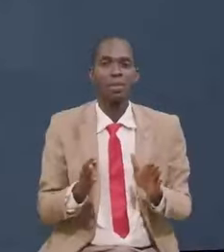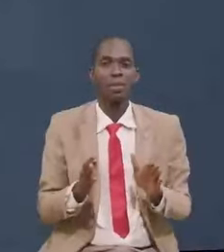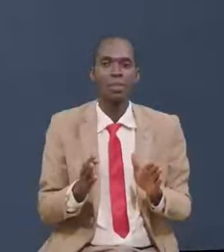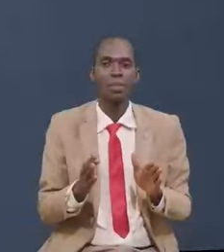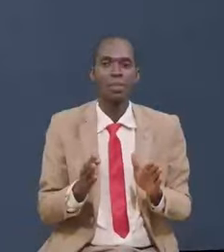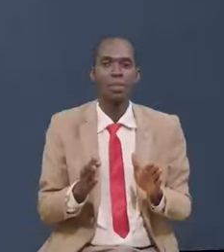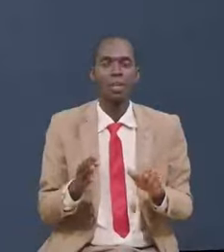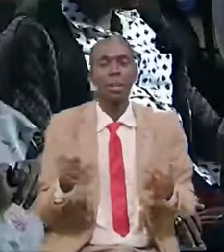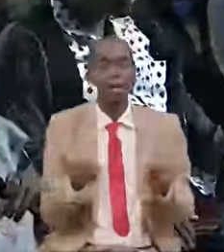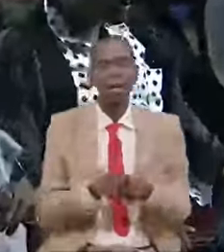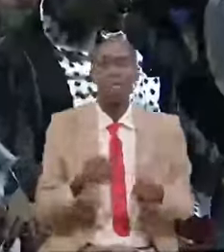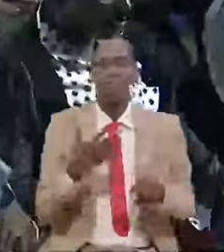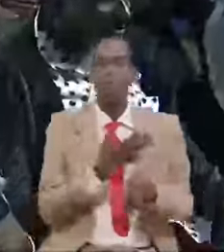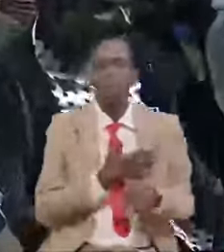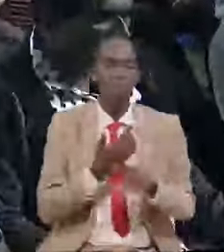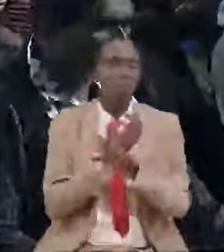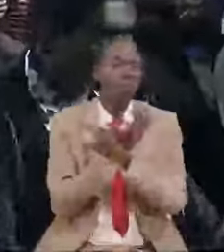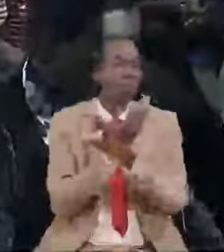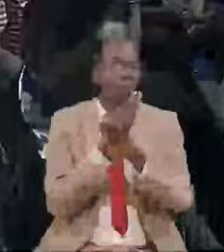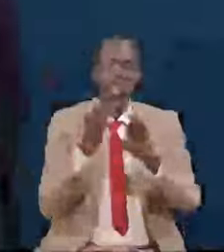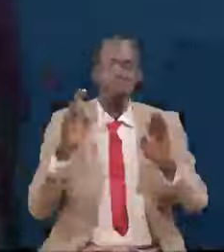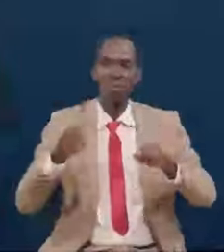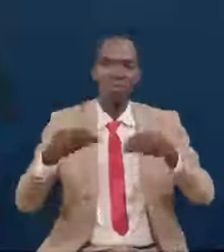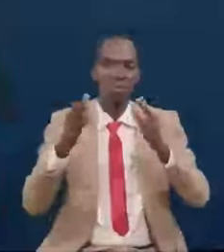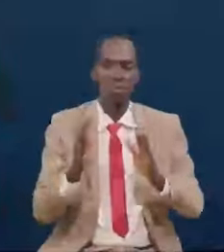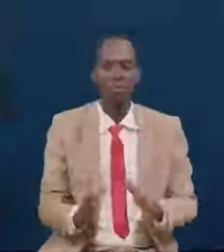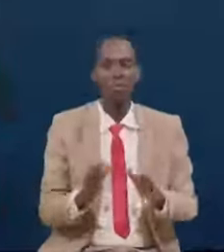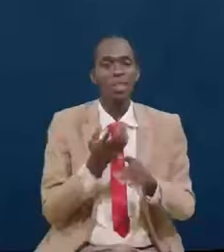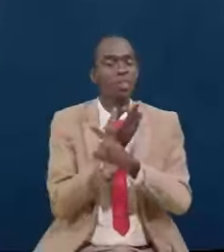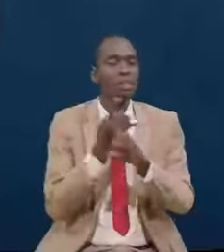comme l'Émancipateur, le Libérateur.